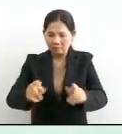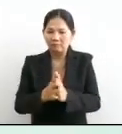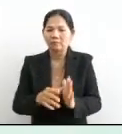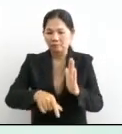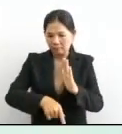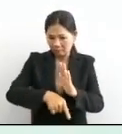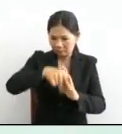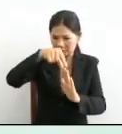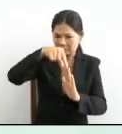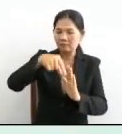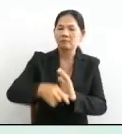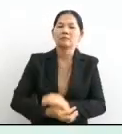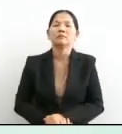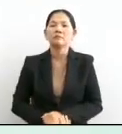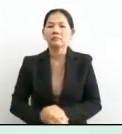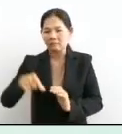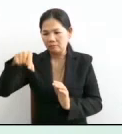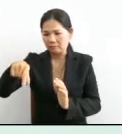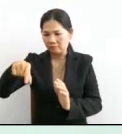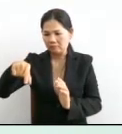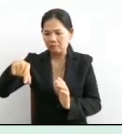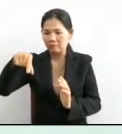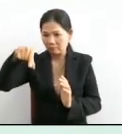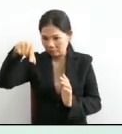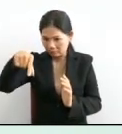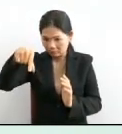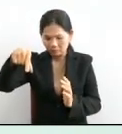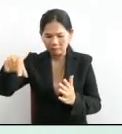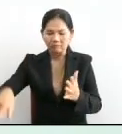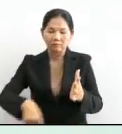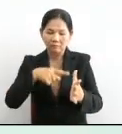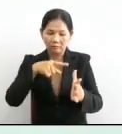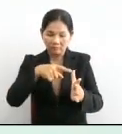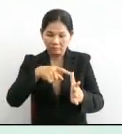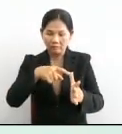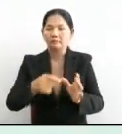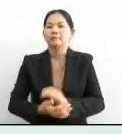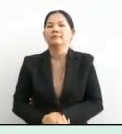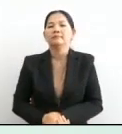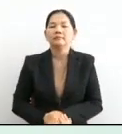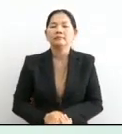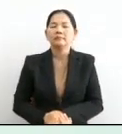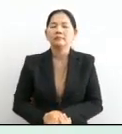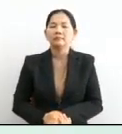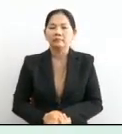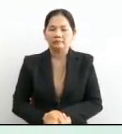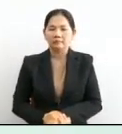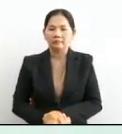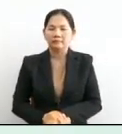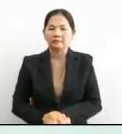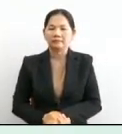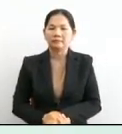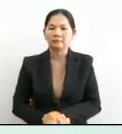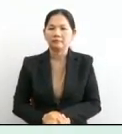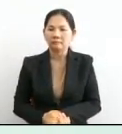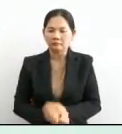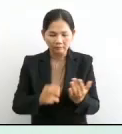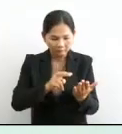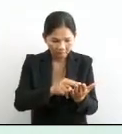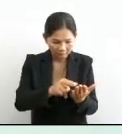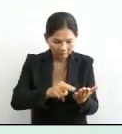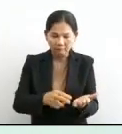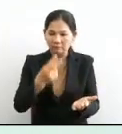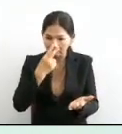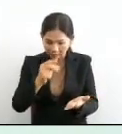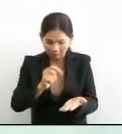cả chẳng chẳng con ban cho rùm ăn xong nuôi cho mùi nhạc rù hay nạ con chẳng con chả nạc rộng ạ tạ bọt ạ bọt con chả